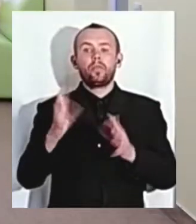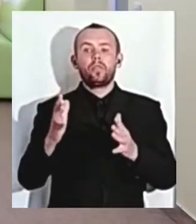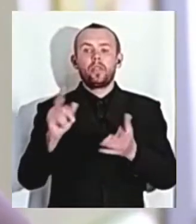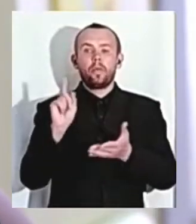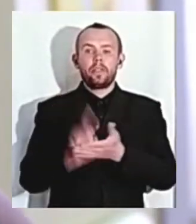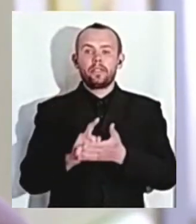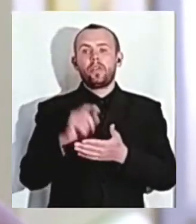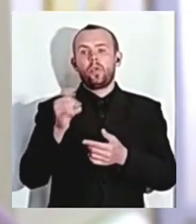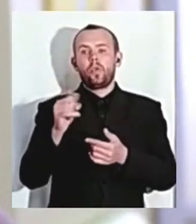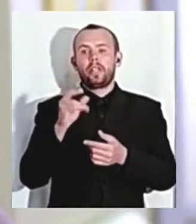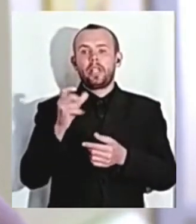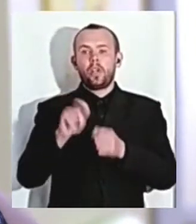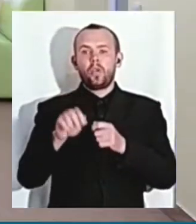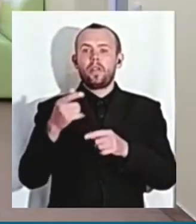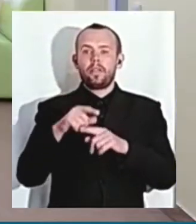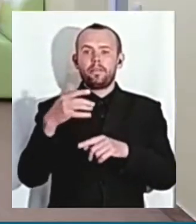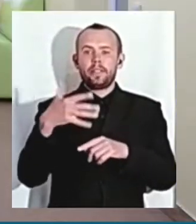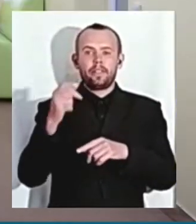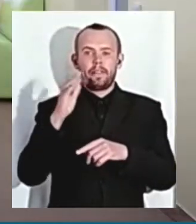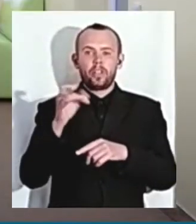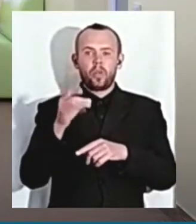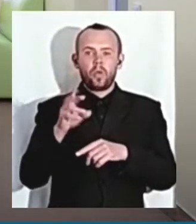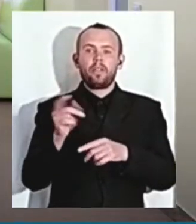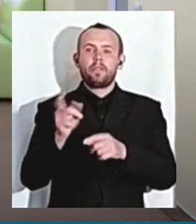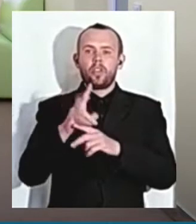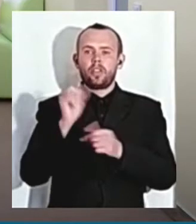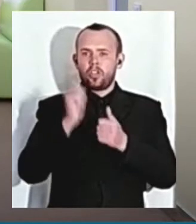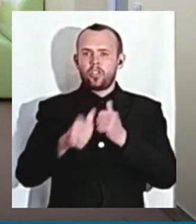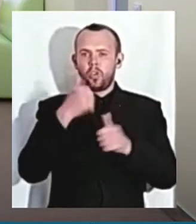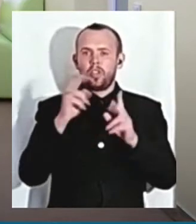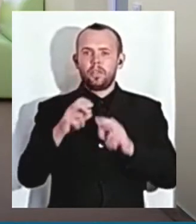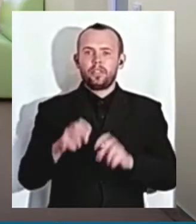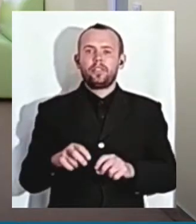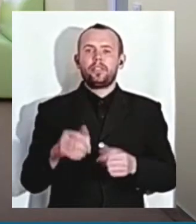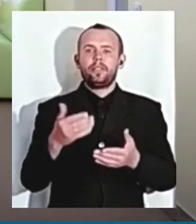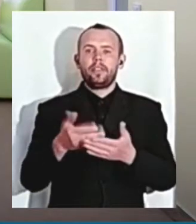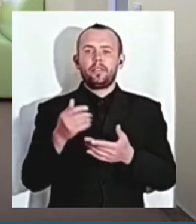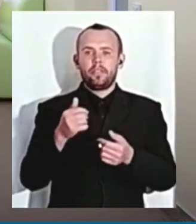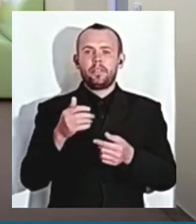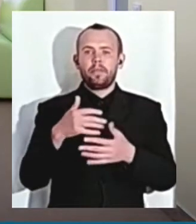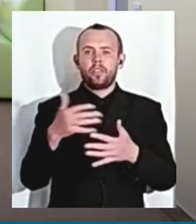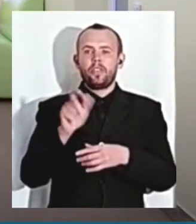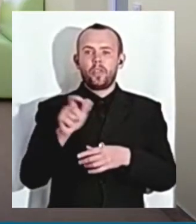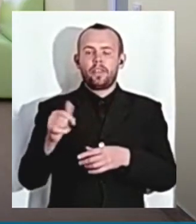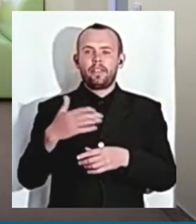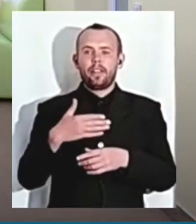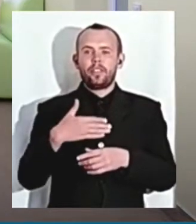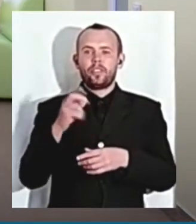Вікторія Клименко прийшла на щорічне обстеження. Більшість людей в нашій країні – це відбувається тільки,